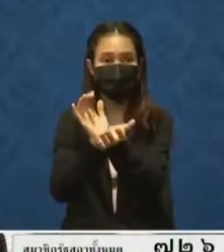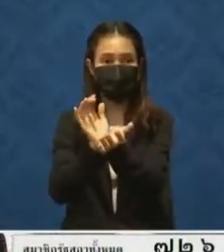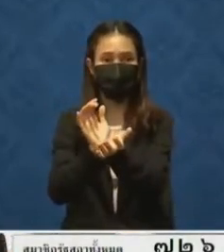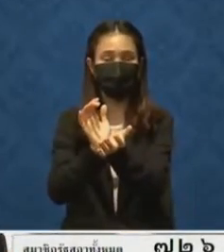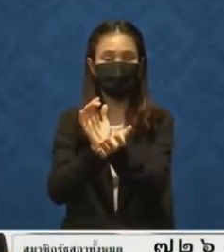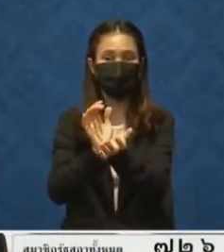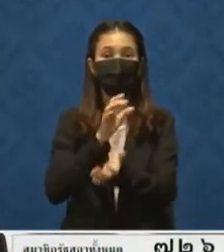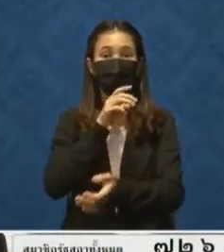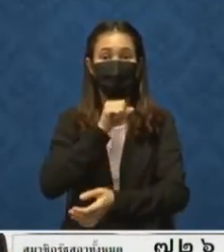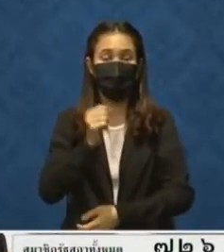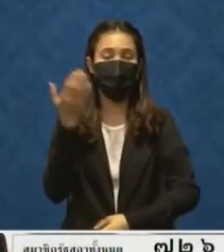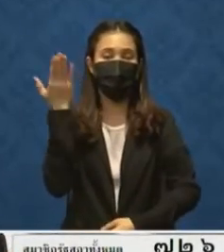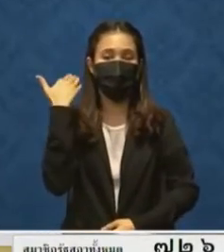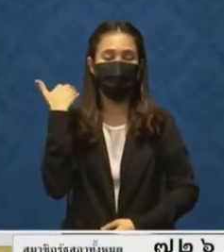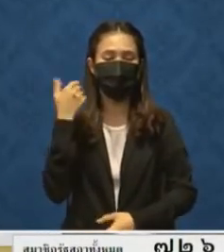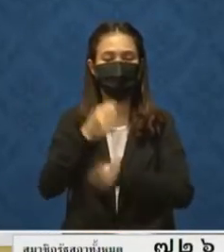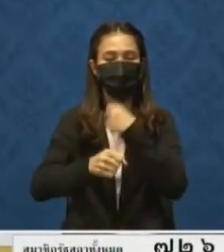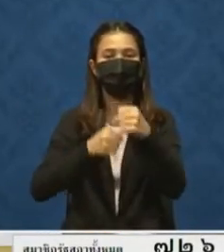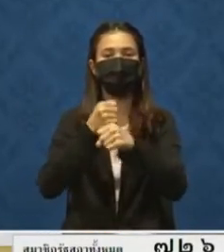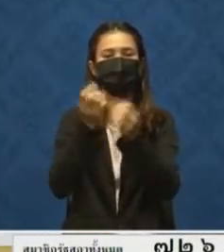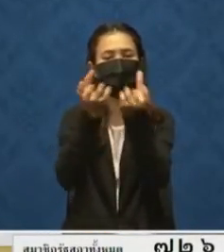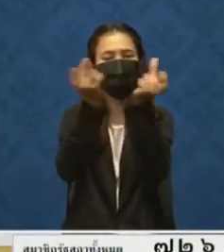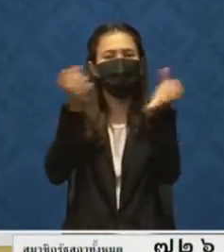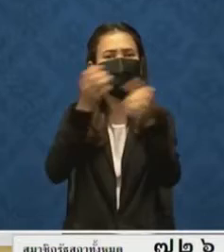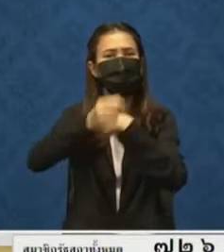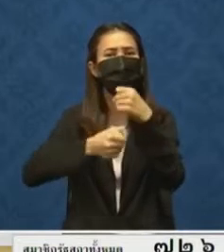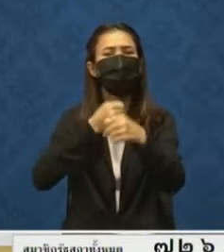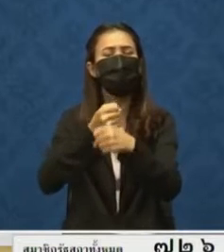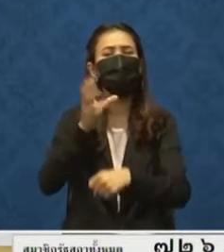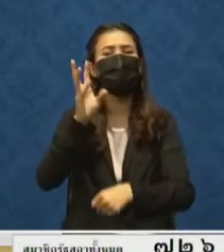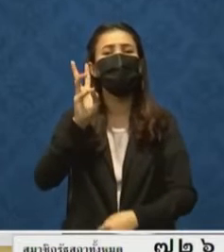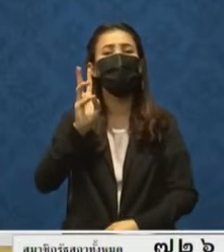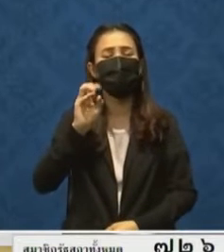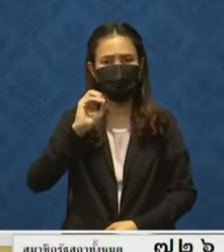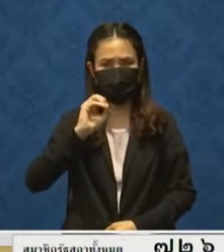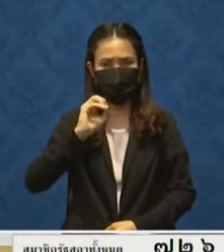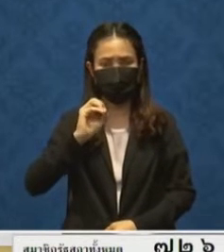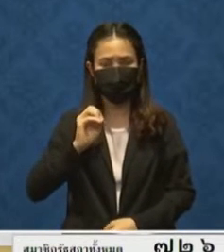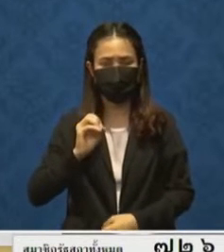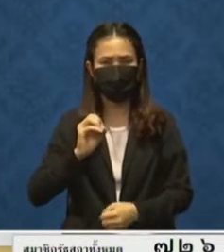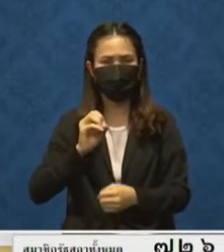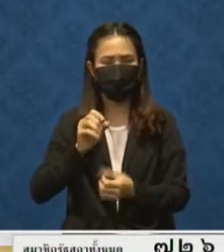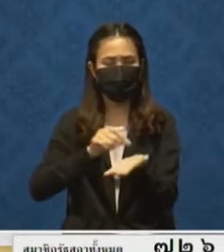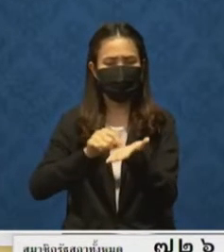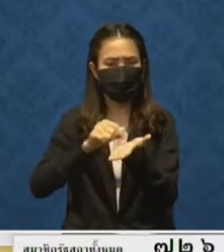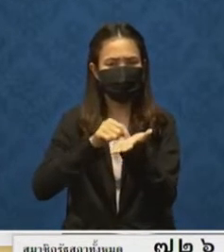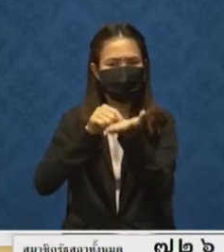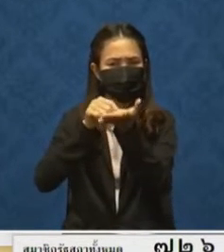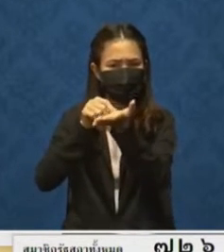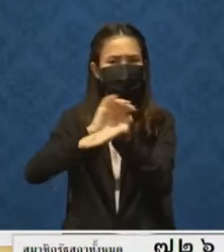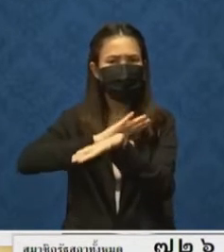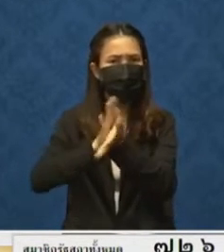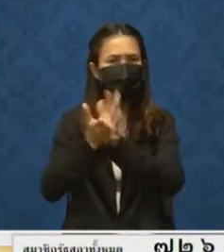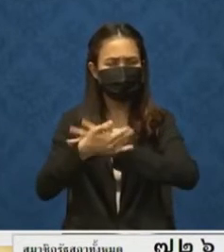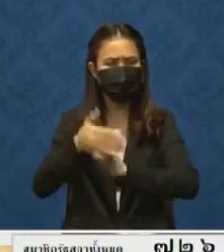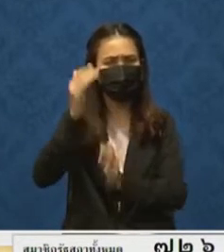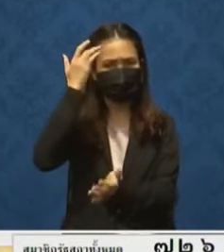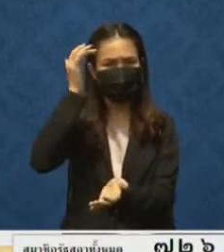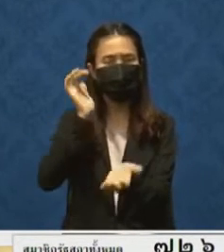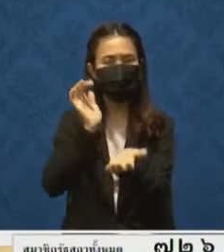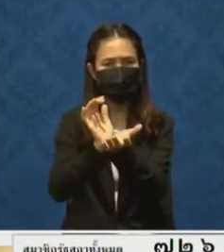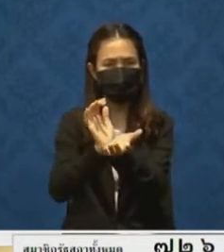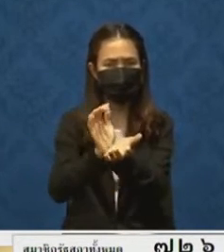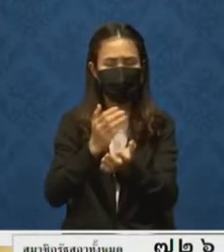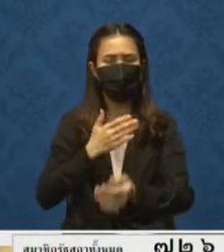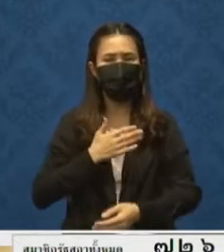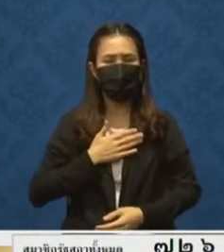นรัฐมนวปี 60 นะครับมีการเขียนให้ปัติรูปธรรวจซึงผม ในทนาที่เป็